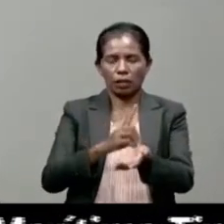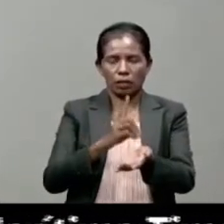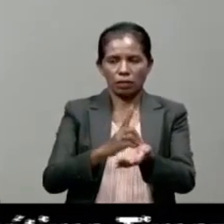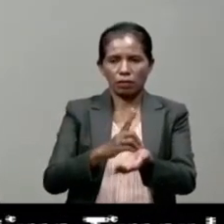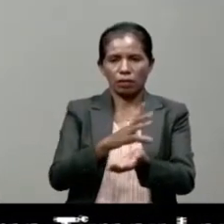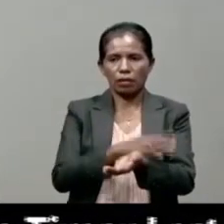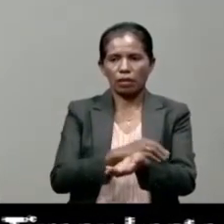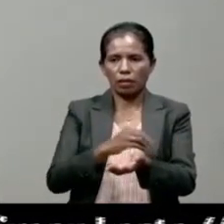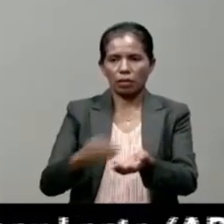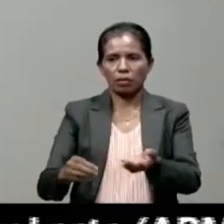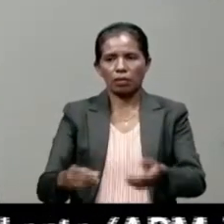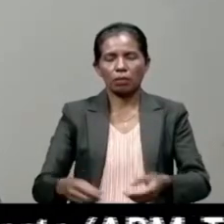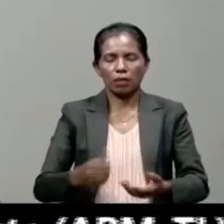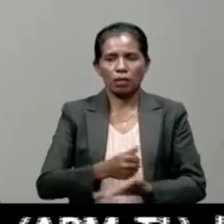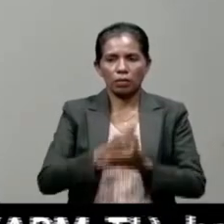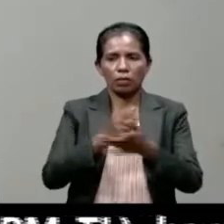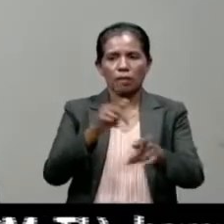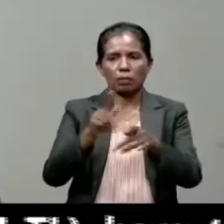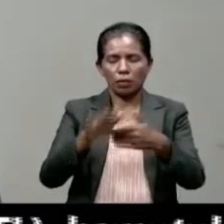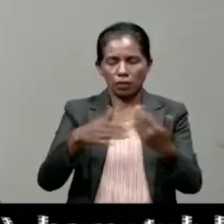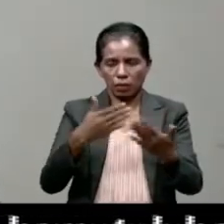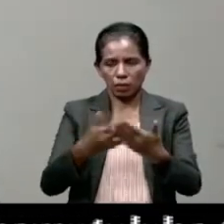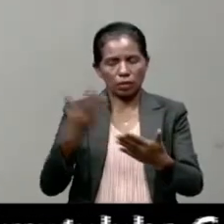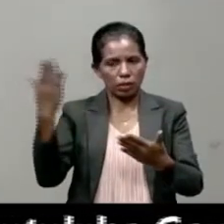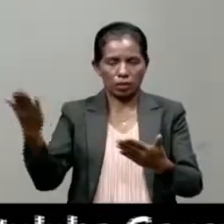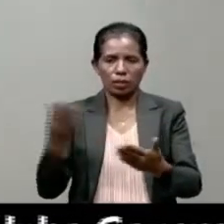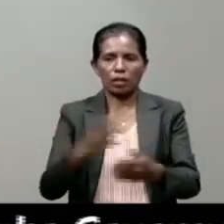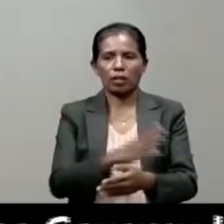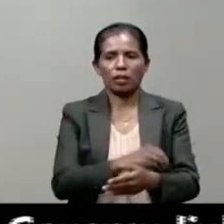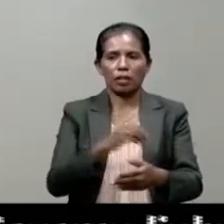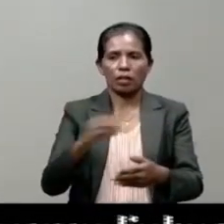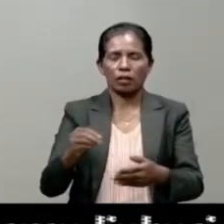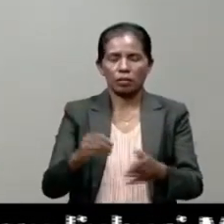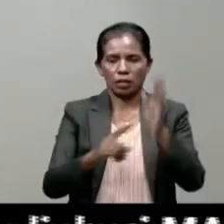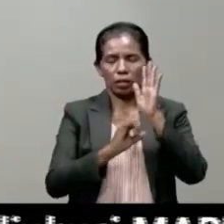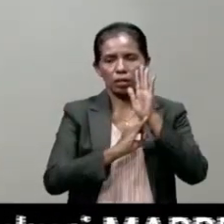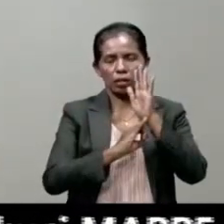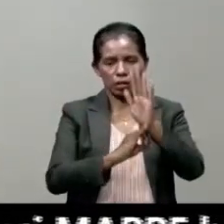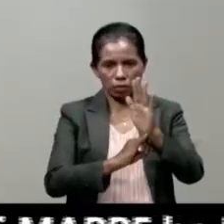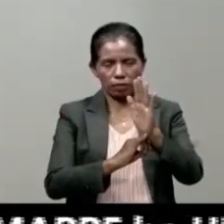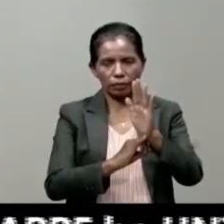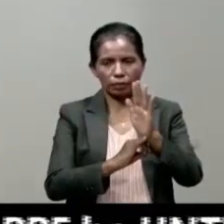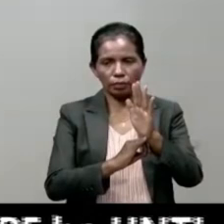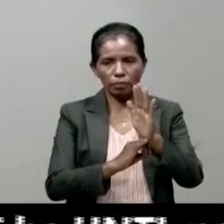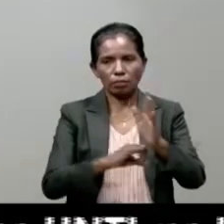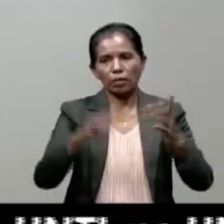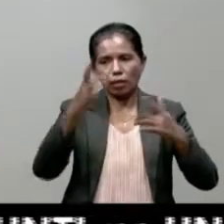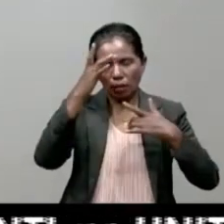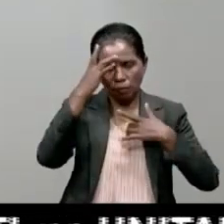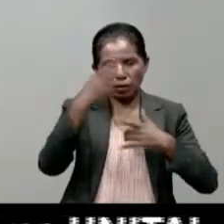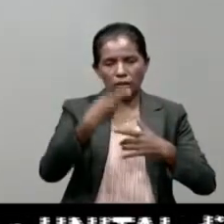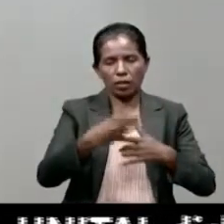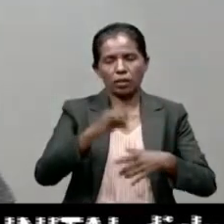consulta intensivo ba ema ser nebe ma kia kare iha indikasaun moras